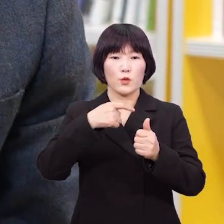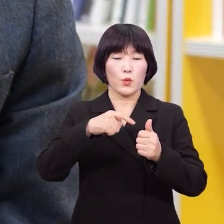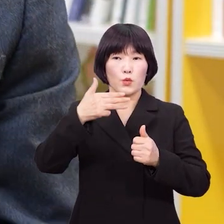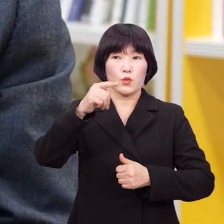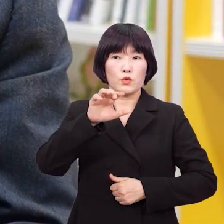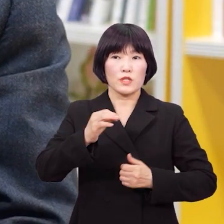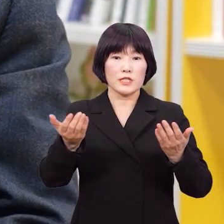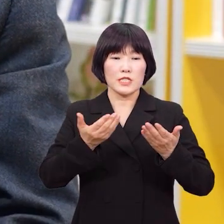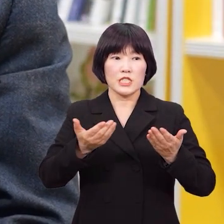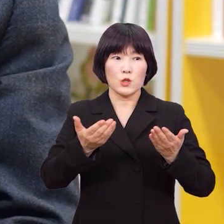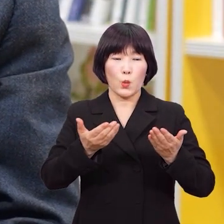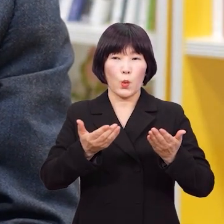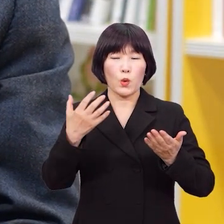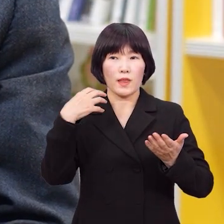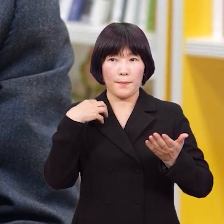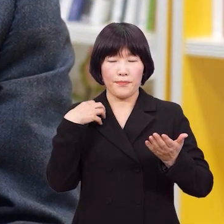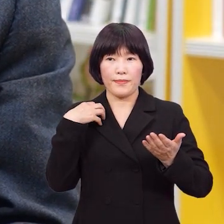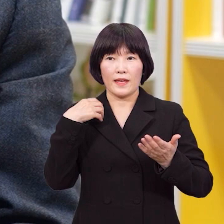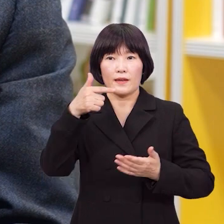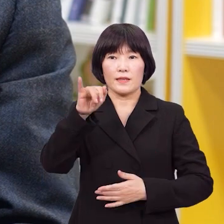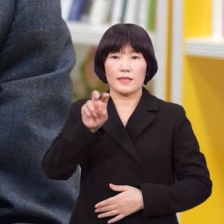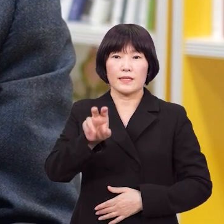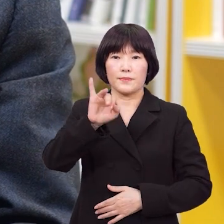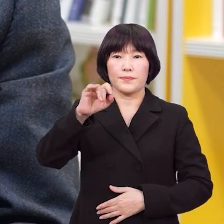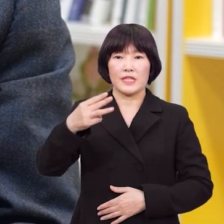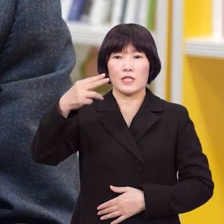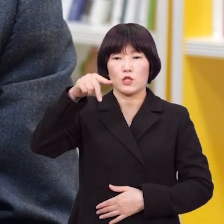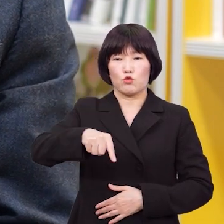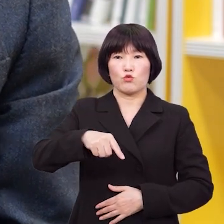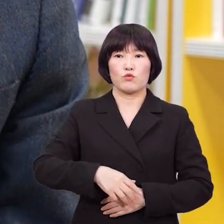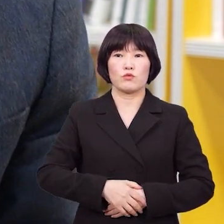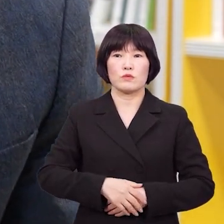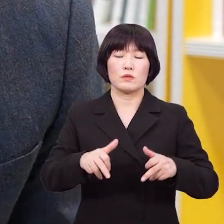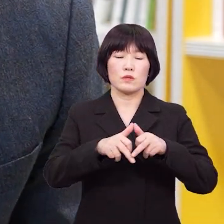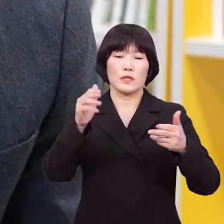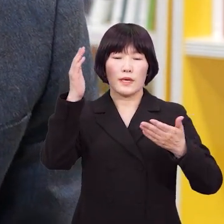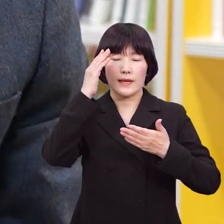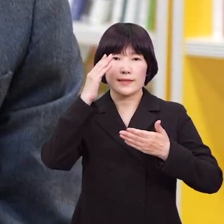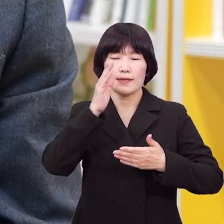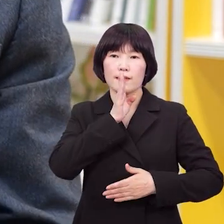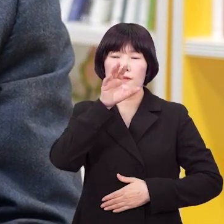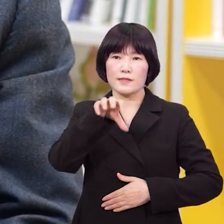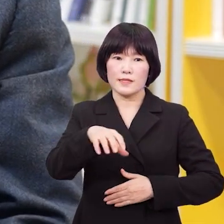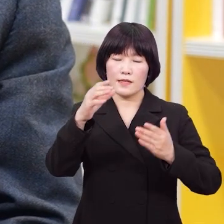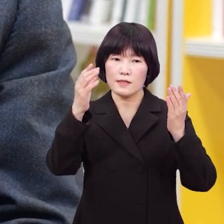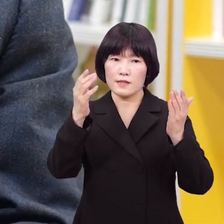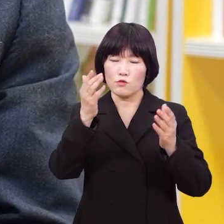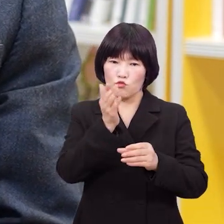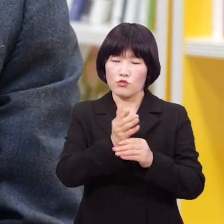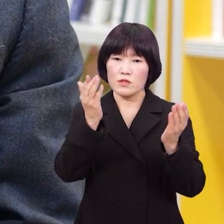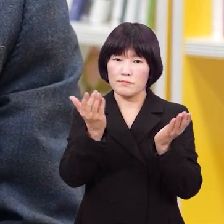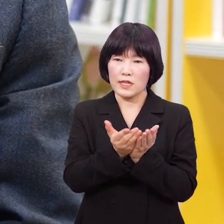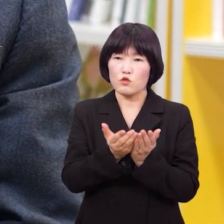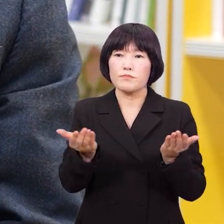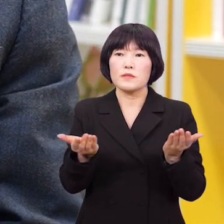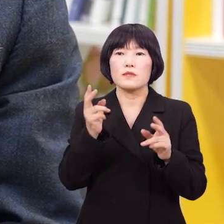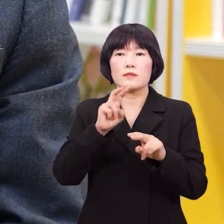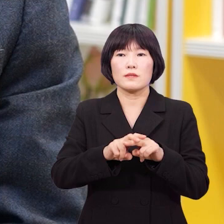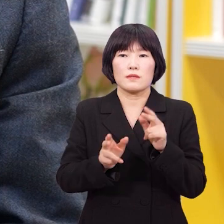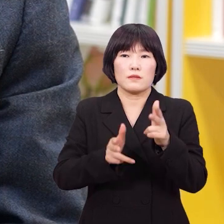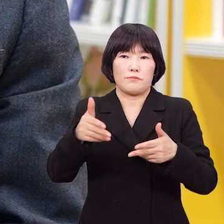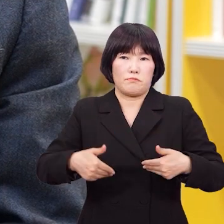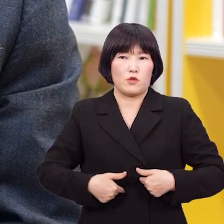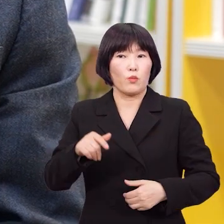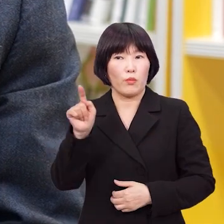안녕하십니까. 부산광역시 교육청 진로직업 담당 교사 김일수입니다. 반갑습니다. 장애학생 현장 중심